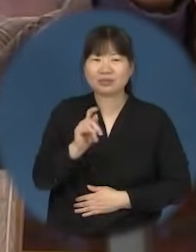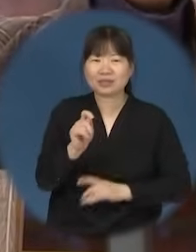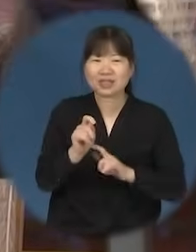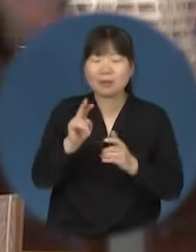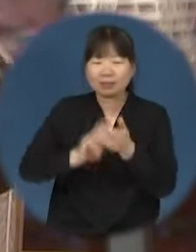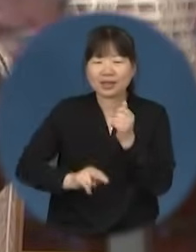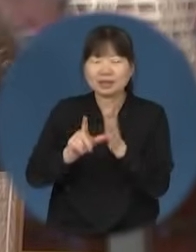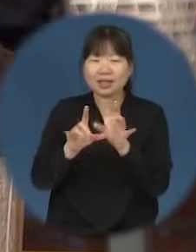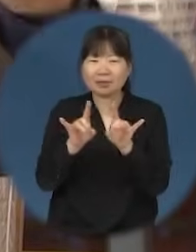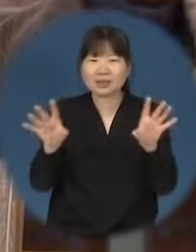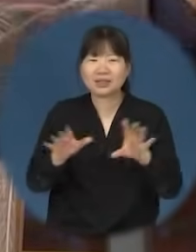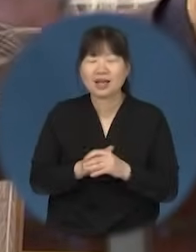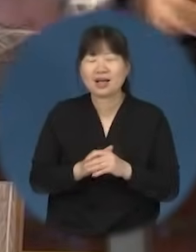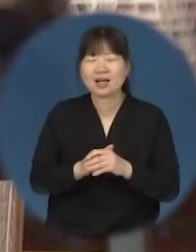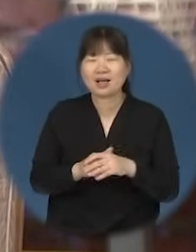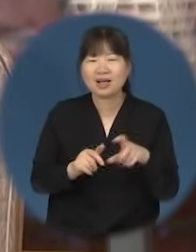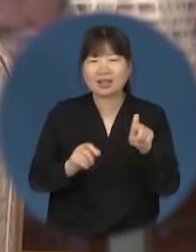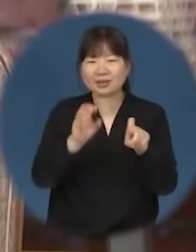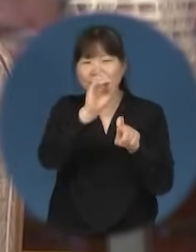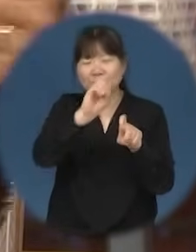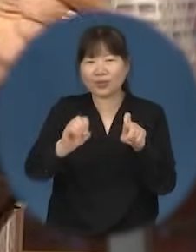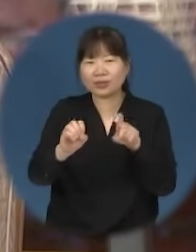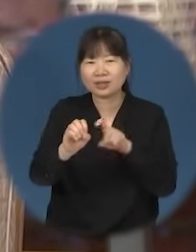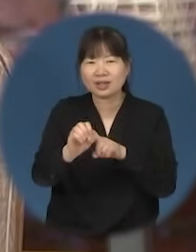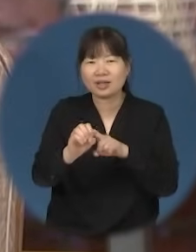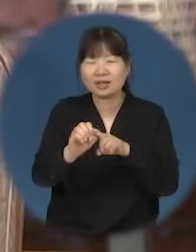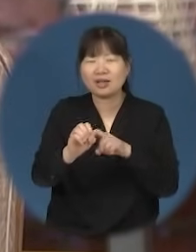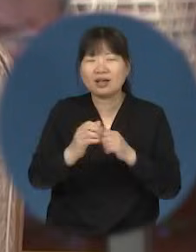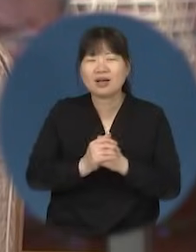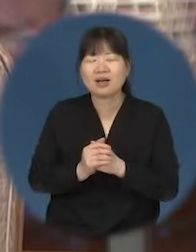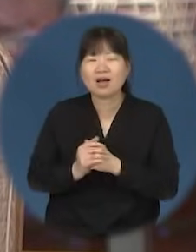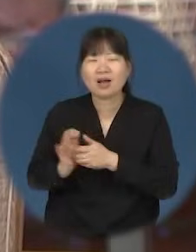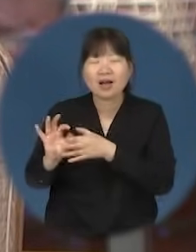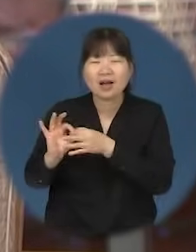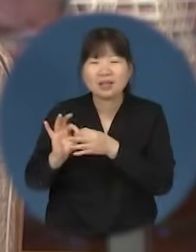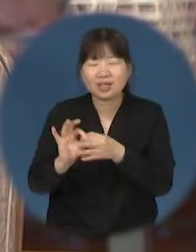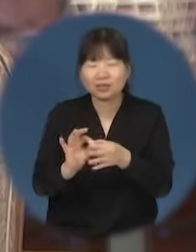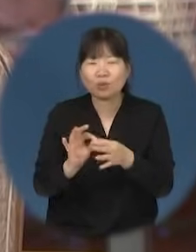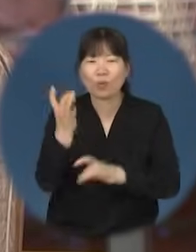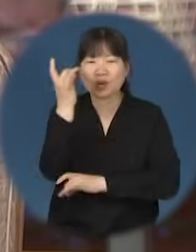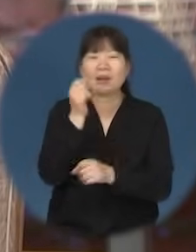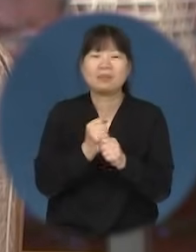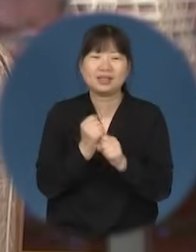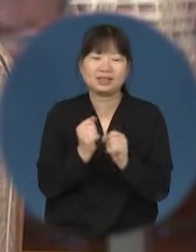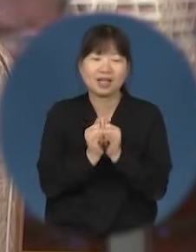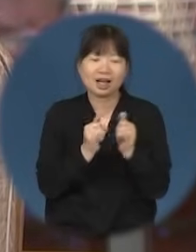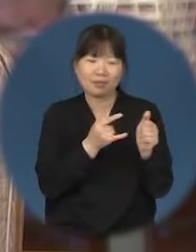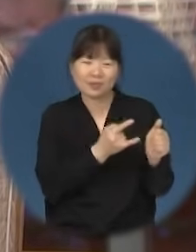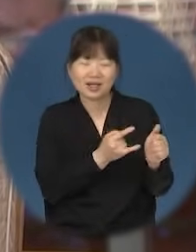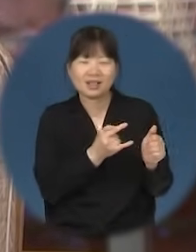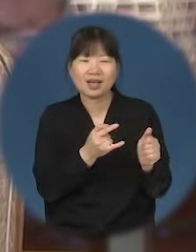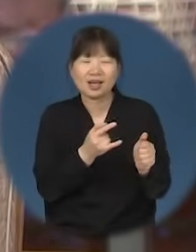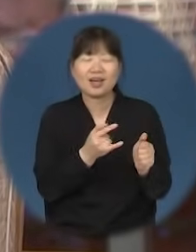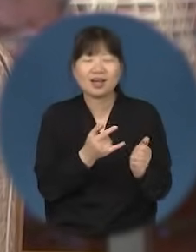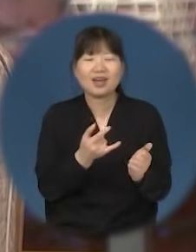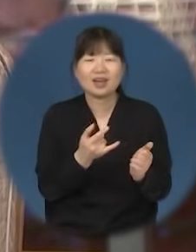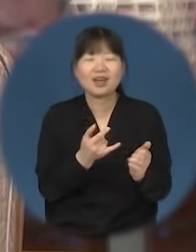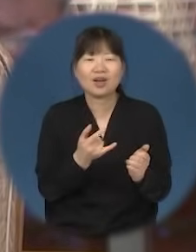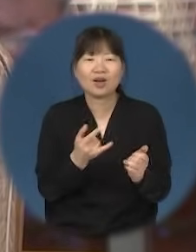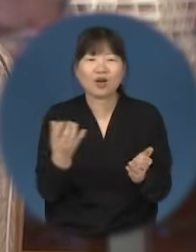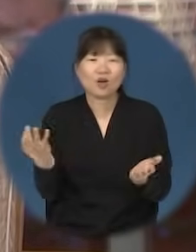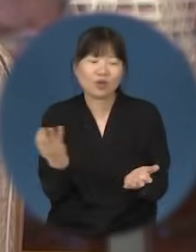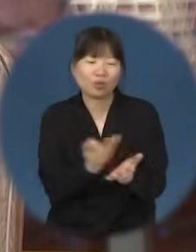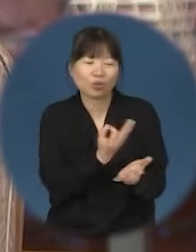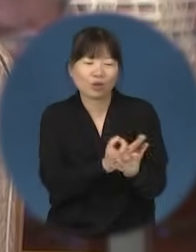일정 비율, 예를 들어서 10%가 원작자한테 계속 수입이 오는 예. 그런 구조도 만들 수가 있어요. 아. 그러면